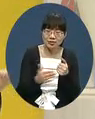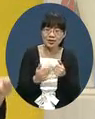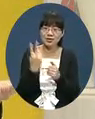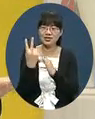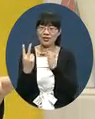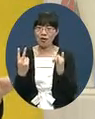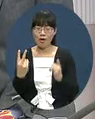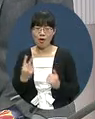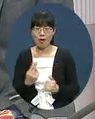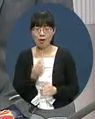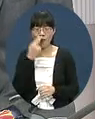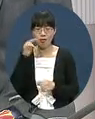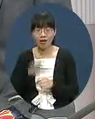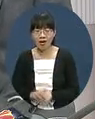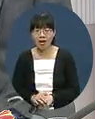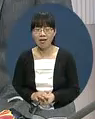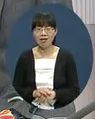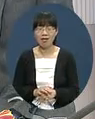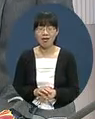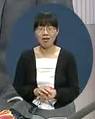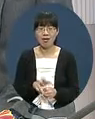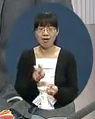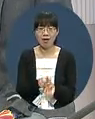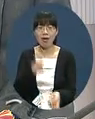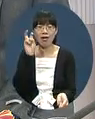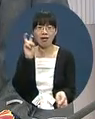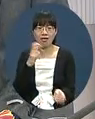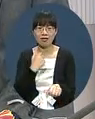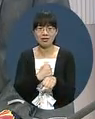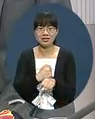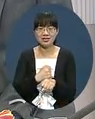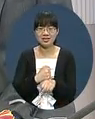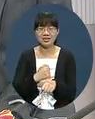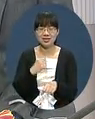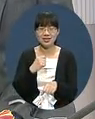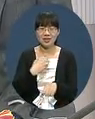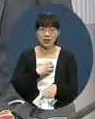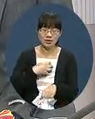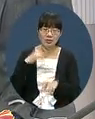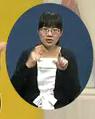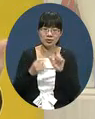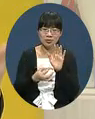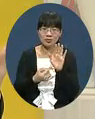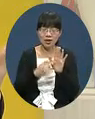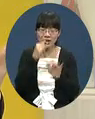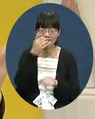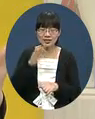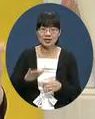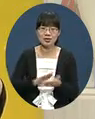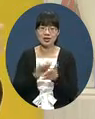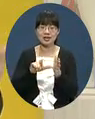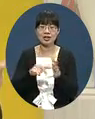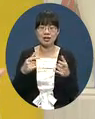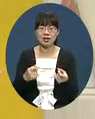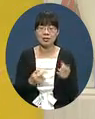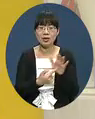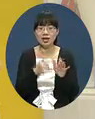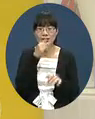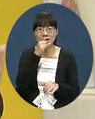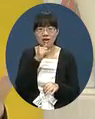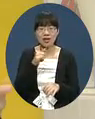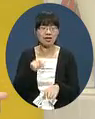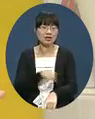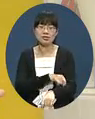아이고야 이렇게 깜짝 놀라시는 걱정스러운 그런 걸 표현하시는 걸 제가 봤는데 사실은 놀이에서 아이가 그렇게 표현하는 건